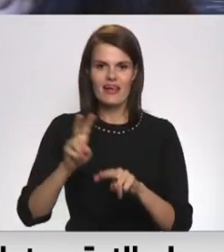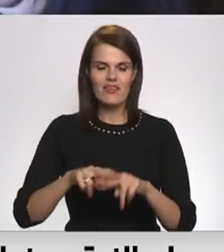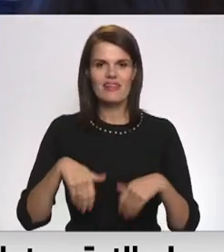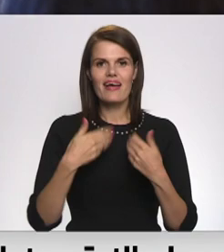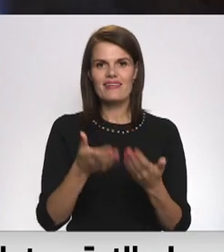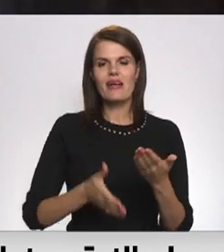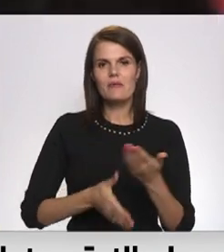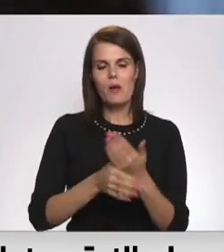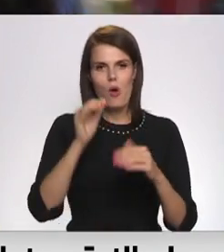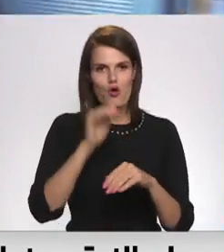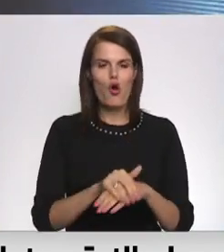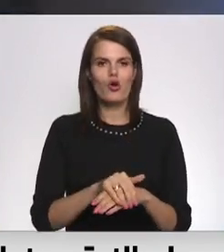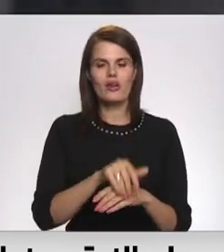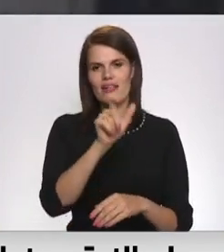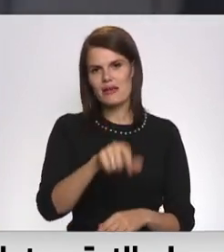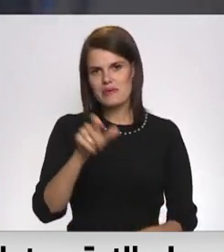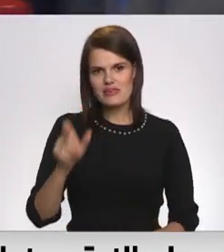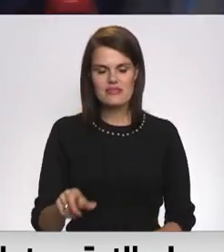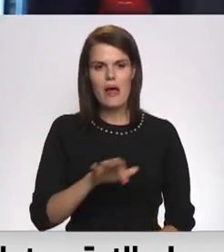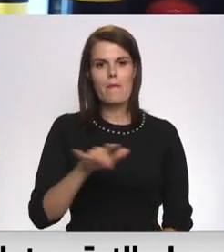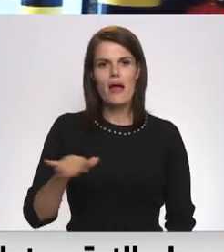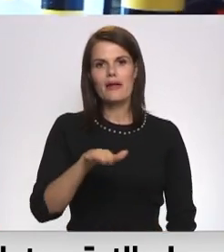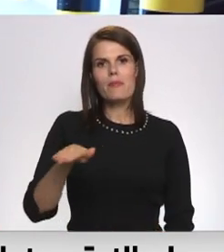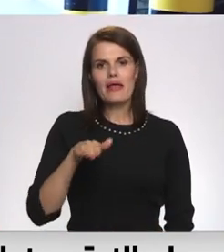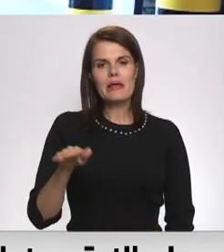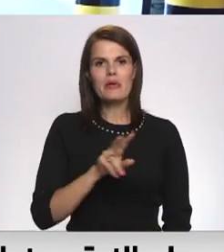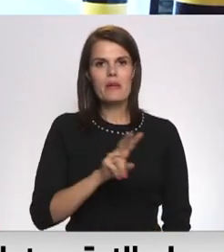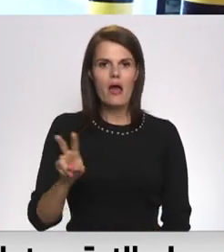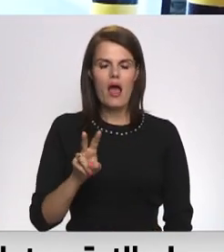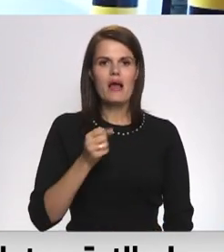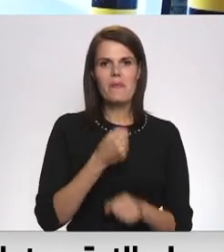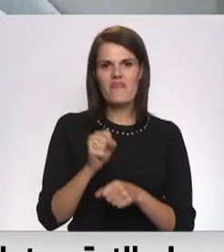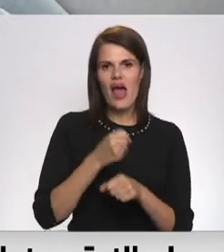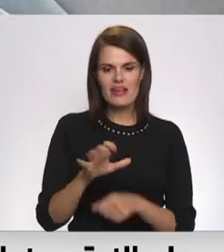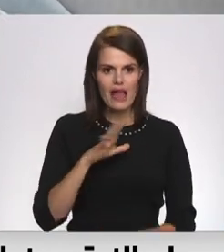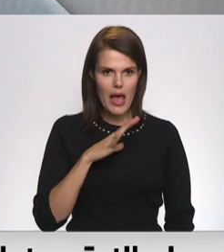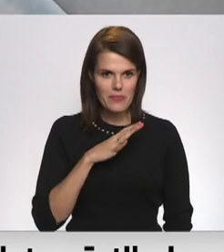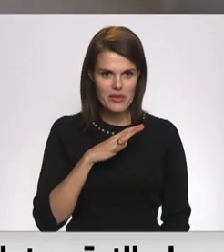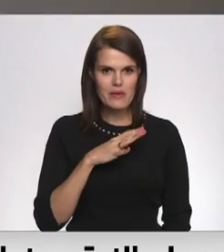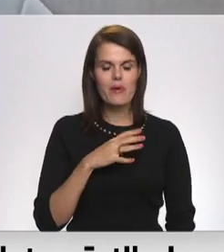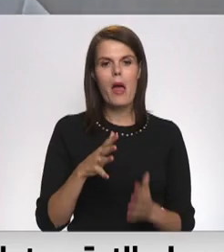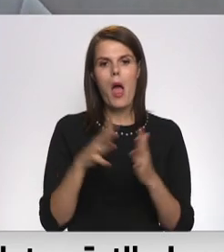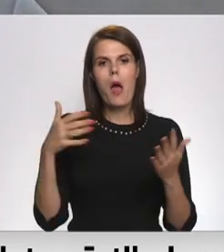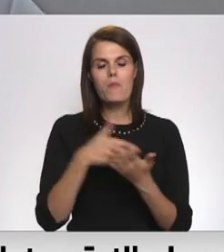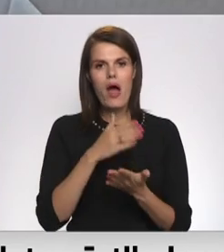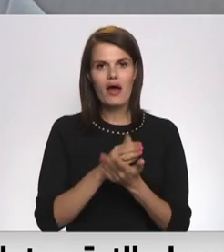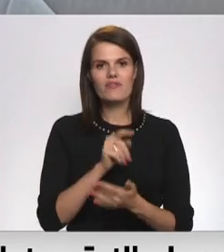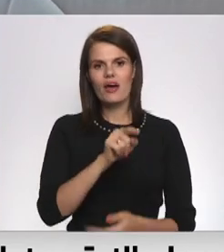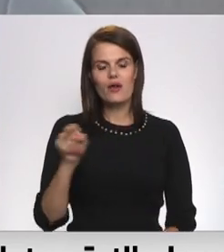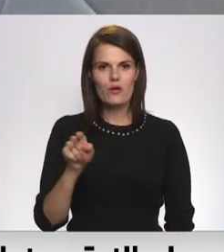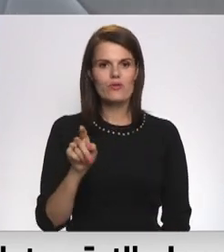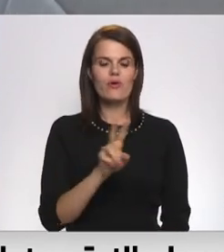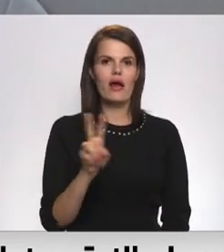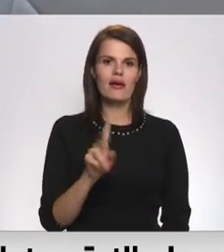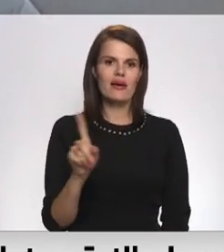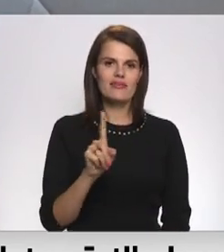palīdzību konkrētai mērķa auditorijai – bērniem un ģimenēm, kuras cietušas no vardarbības. Pārsvarā to, kas nu ied, tās